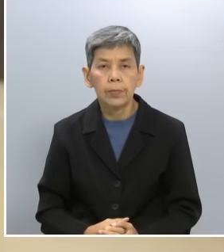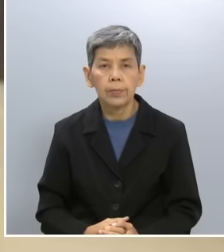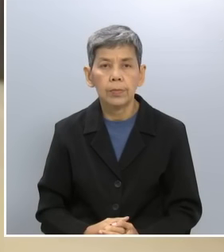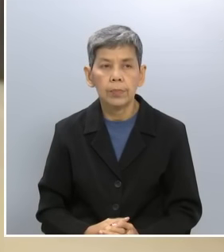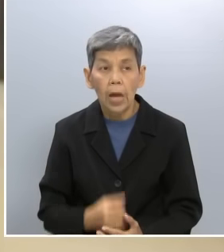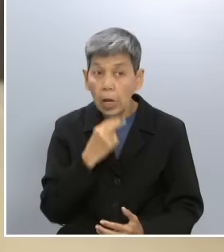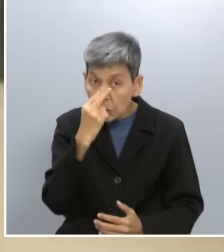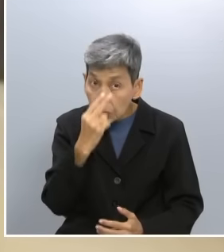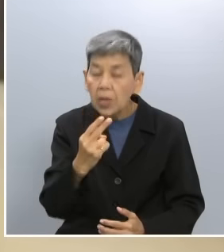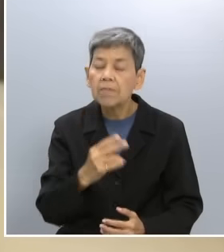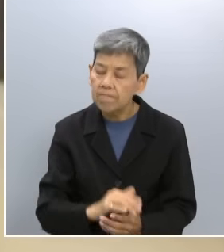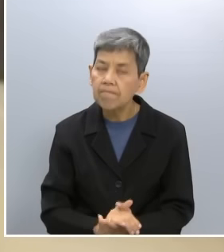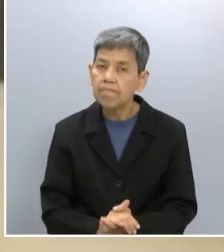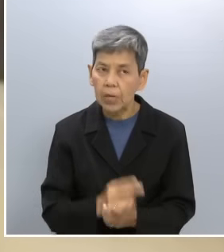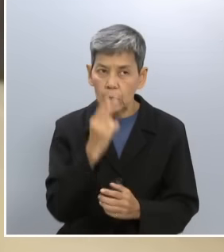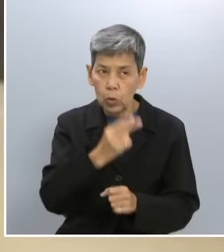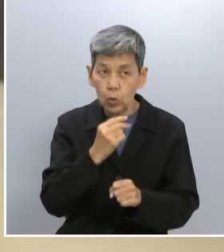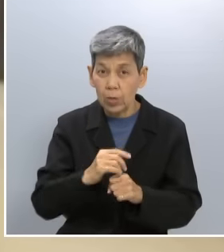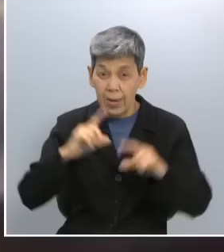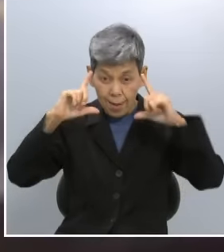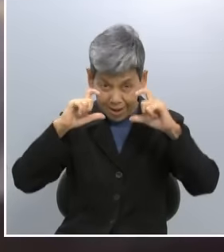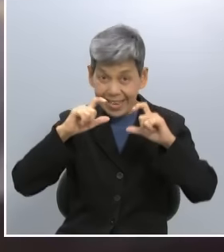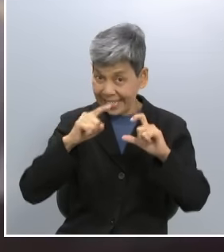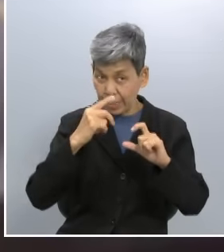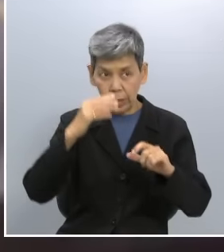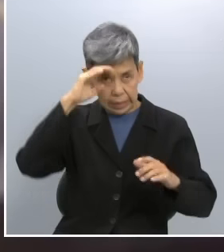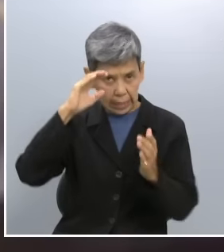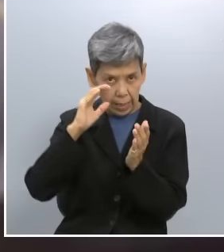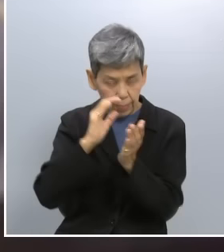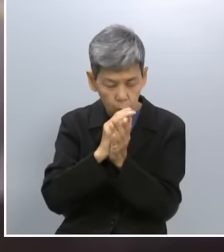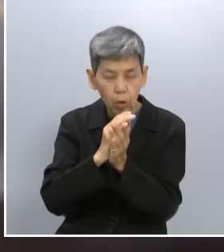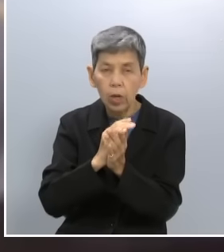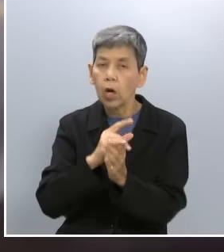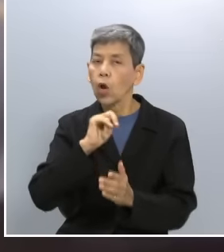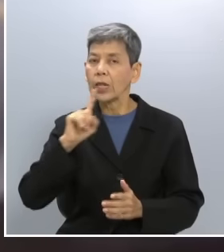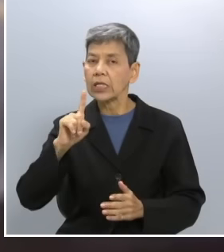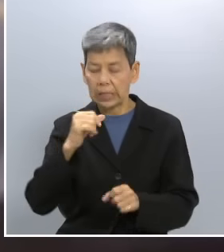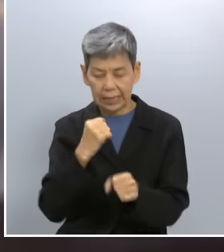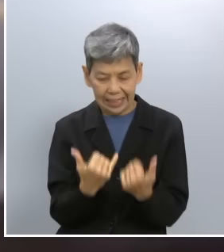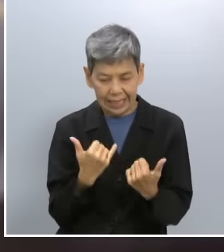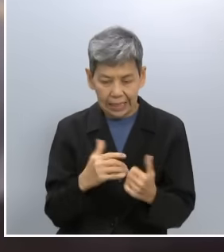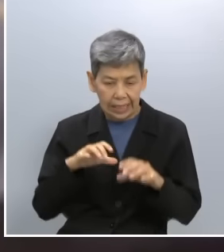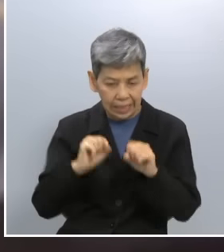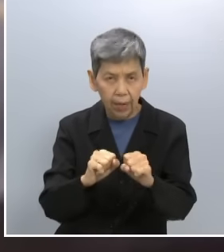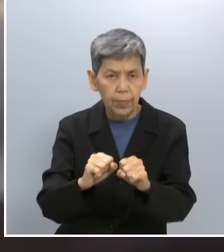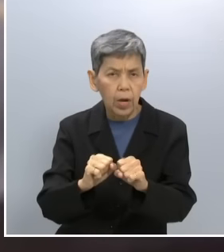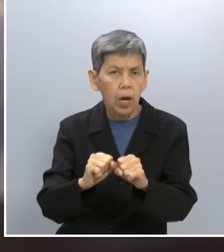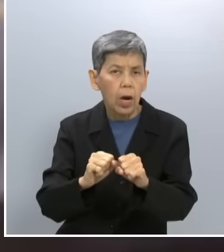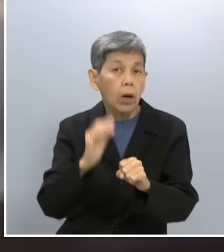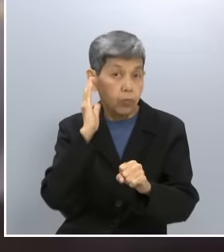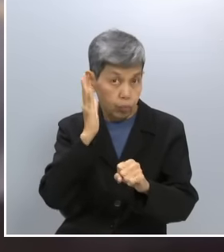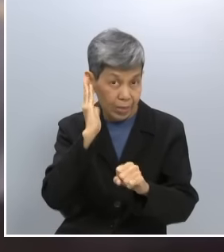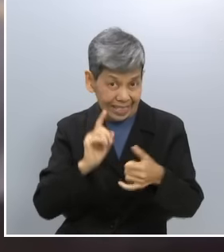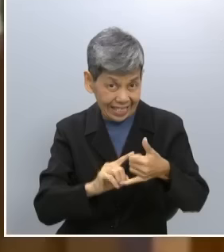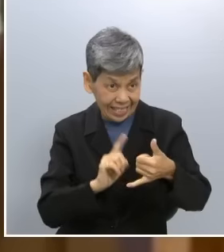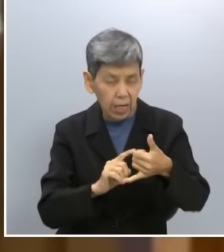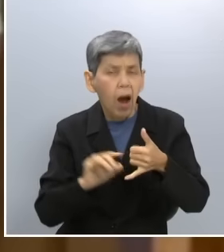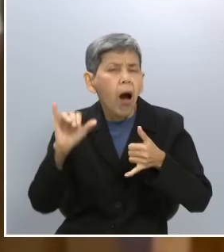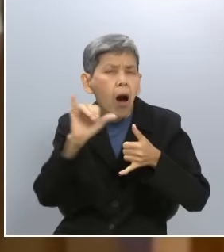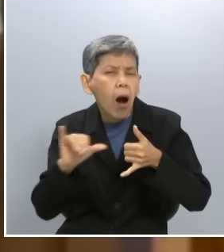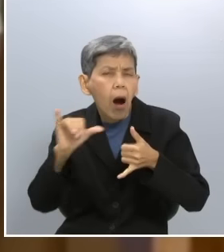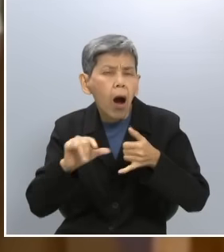เนี่ยนะครับคุณผู้ชมครับนี่เป็นภาพนิ่งนะฮะเป็นตำรวจสืบสวนนครบาล1ครับบุกเข้าไปจับกลุ่มนายนรเศรษฐ์ไทยเศรษฐ์ครับซึ่งเป็นญาติ